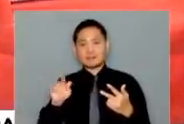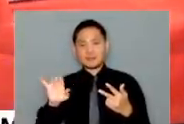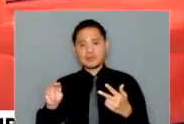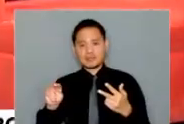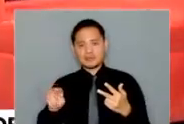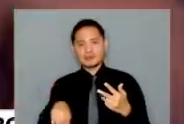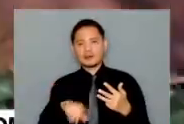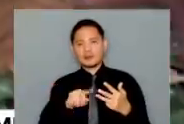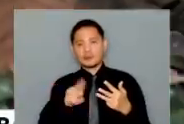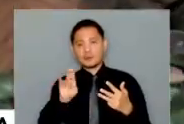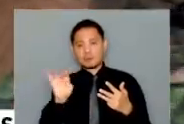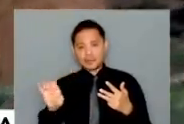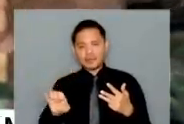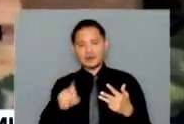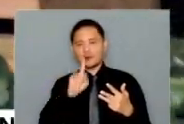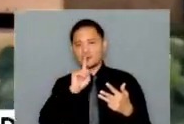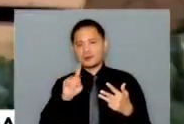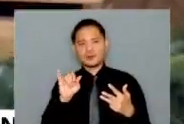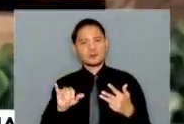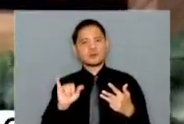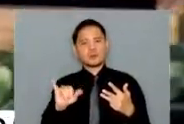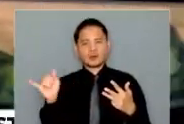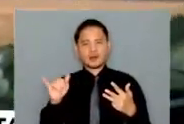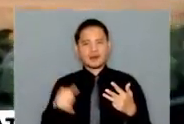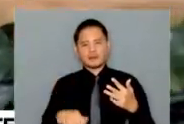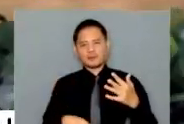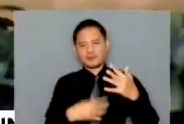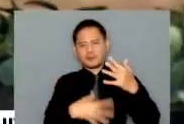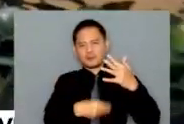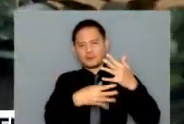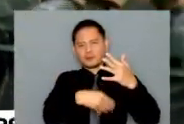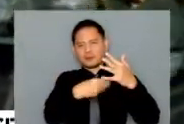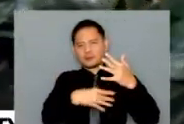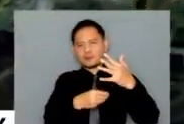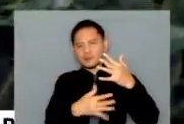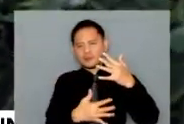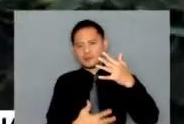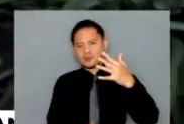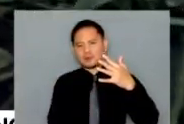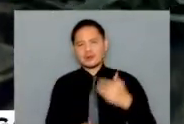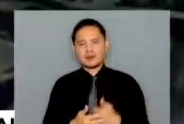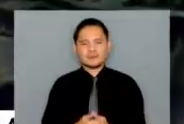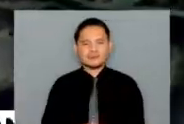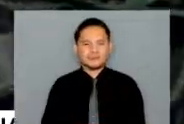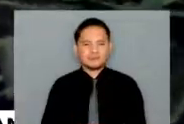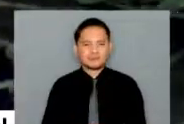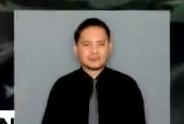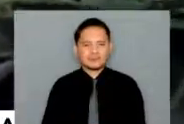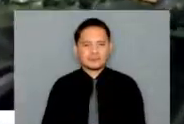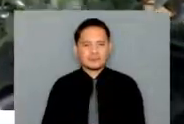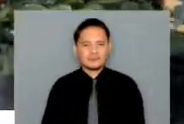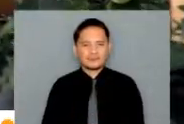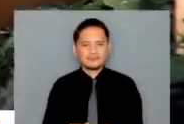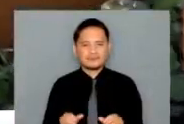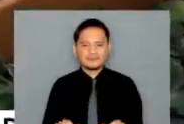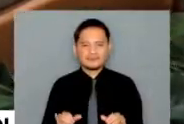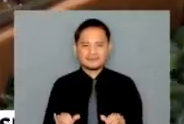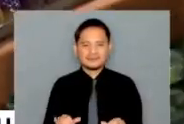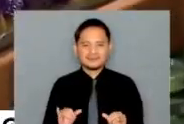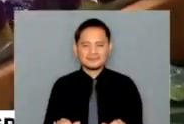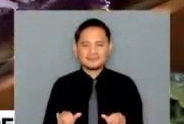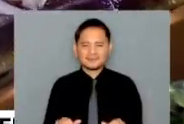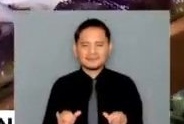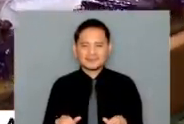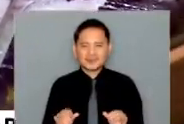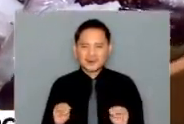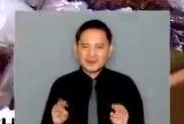nasa ibabaw niya. Diba? Ang maganda lang kasi tignan talaga. Ano pero, ba pinagawa rin? May kape na siya. May kape. Fruit coffee po. Apo. Ah, diba? Oh, diba? Oh,